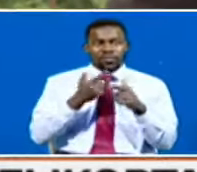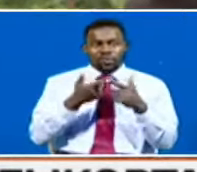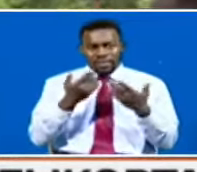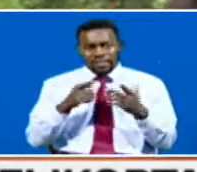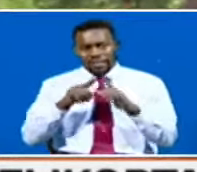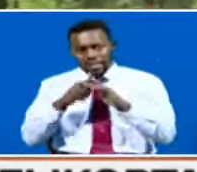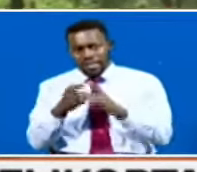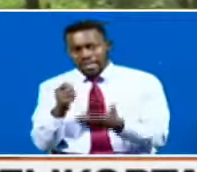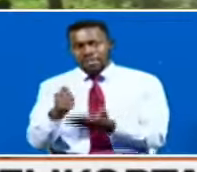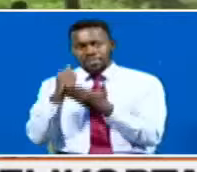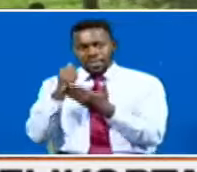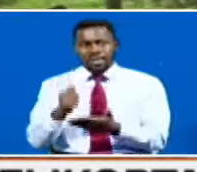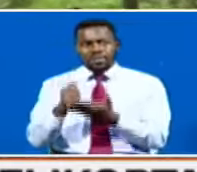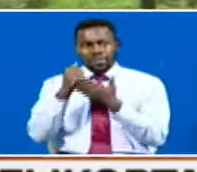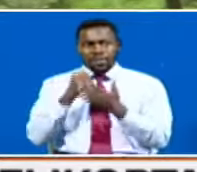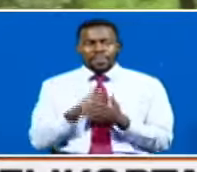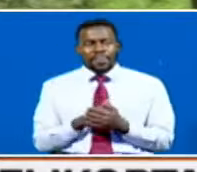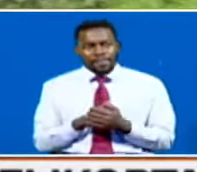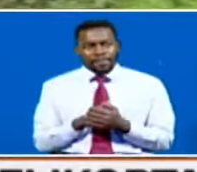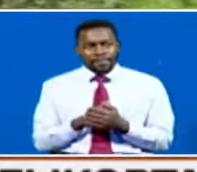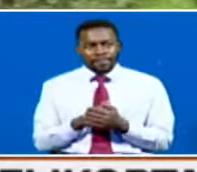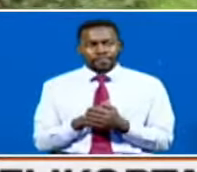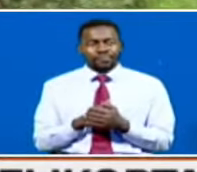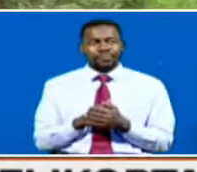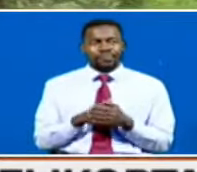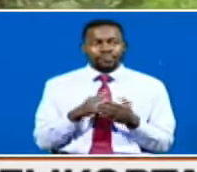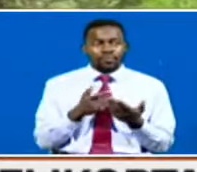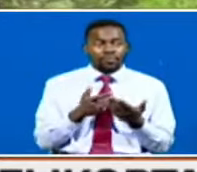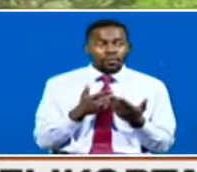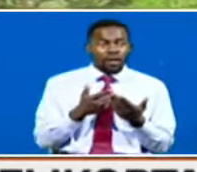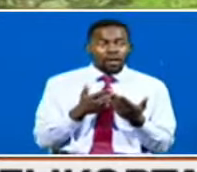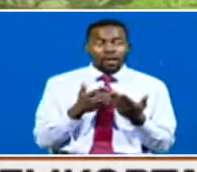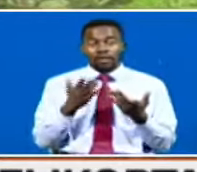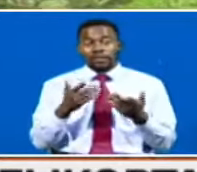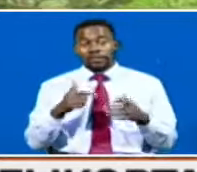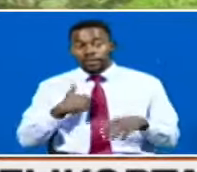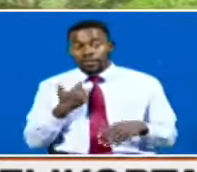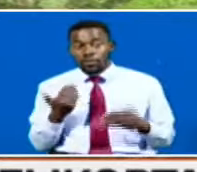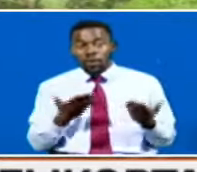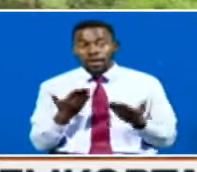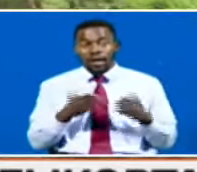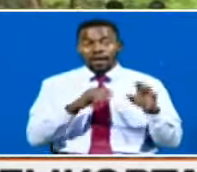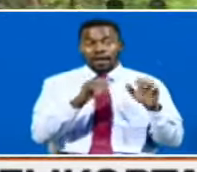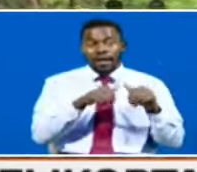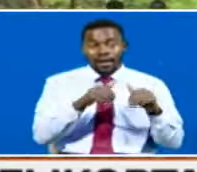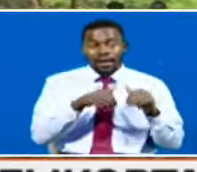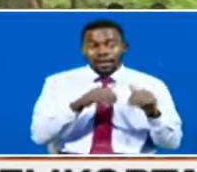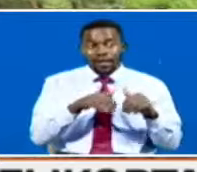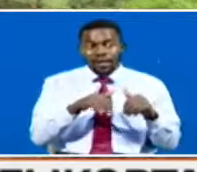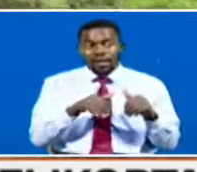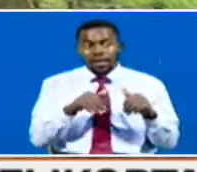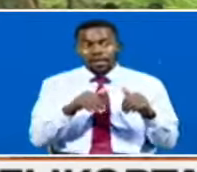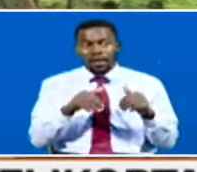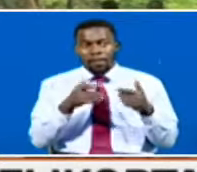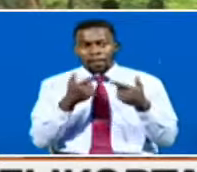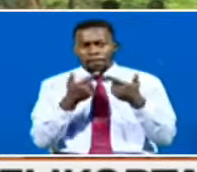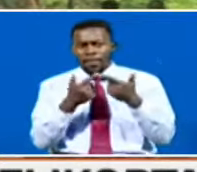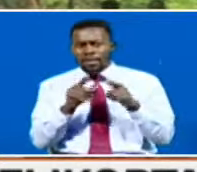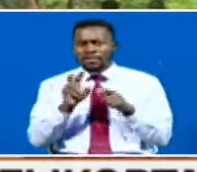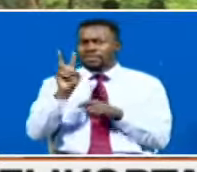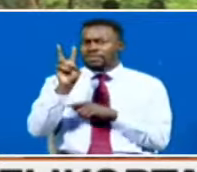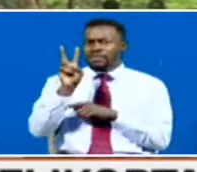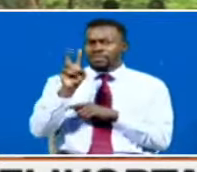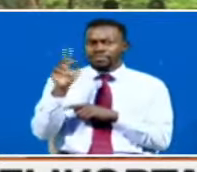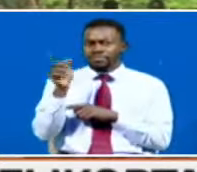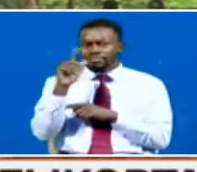watu. Tulikuwa nafikiri anasema anashuka kwa shamba. Okay. Sasa kichwa nyuma yake ilikuwa imeinama, kichwa iko